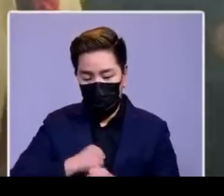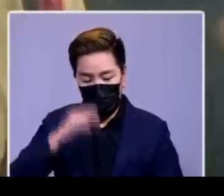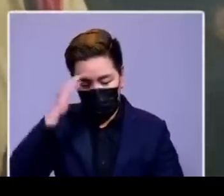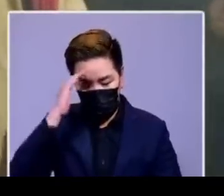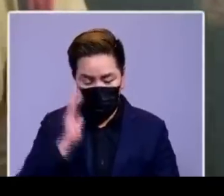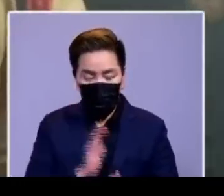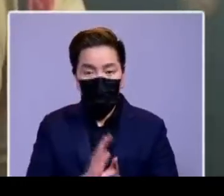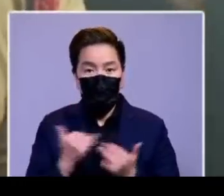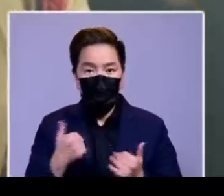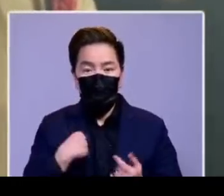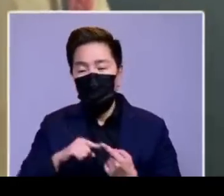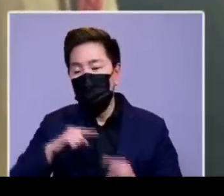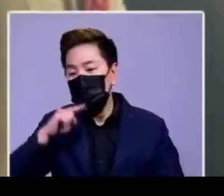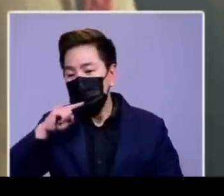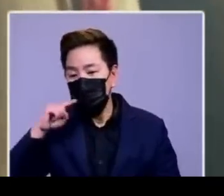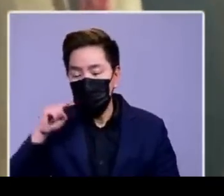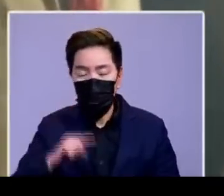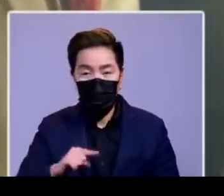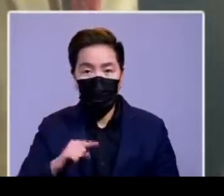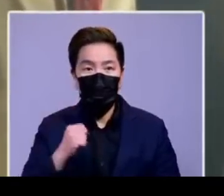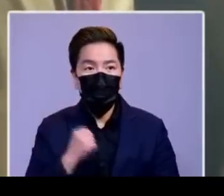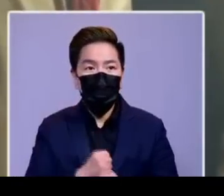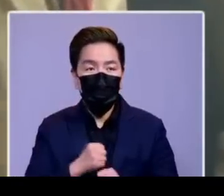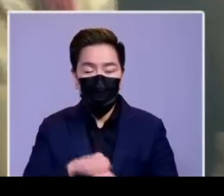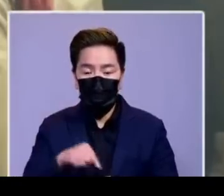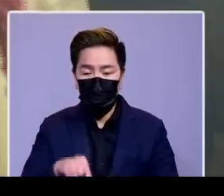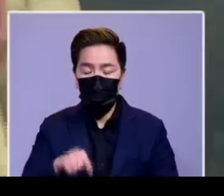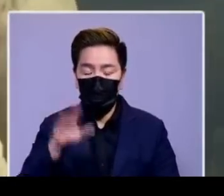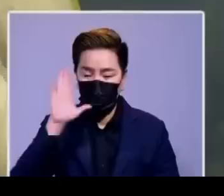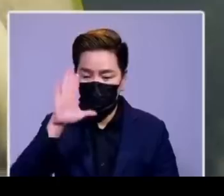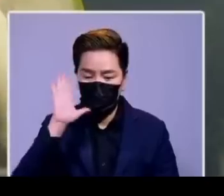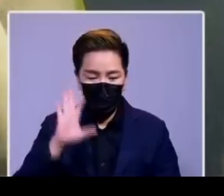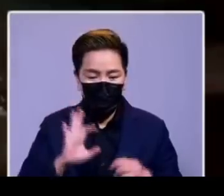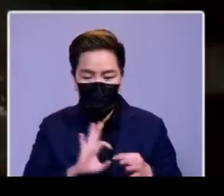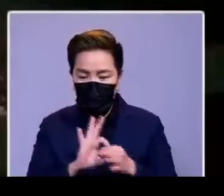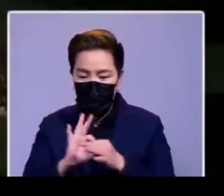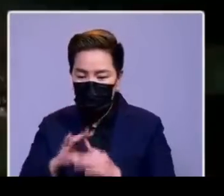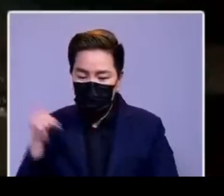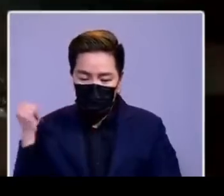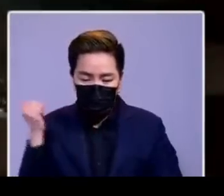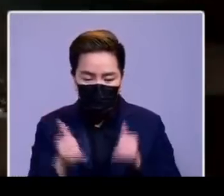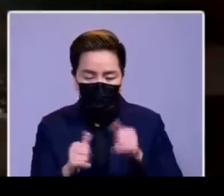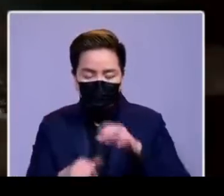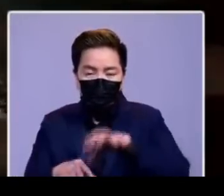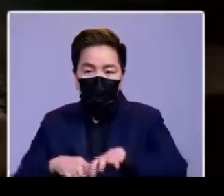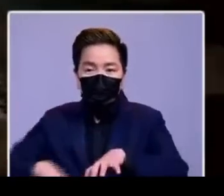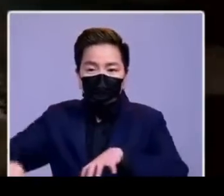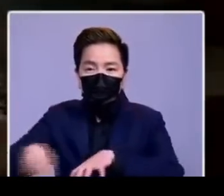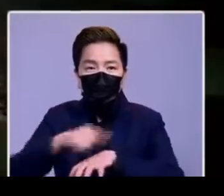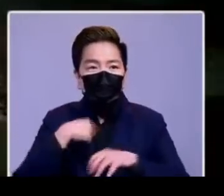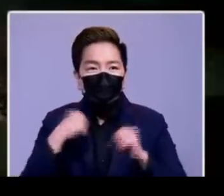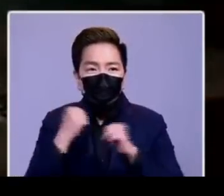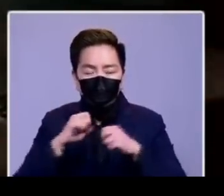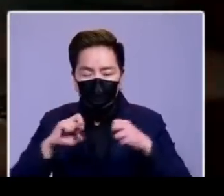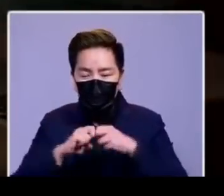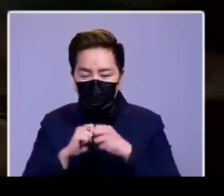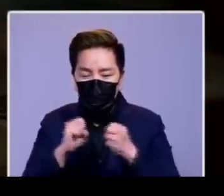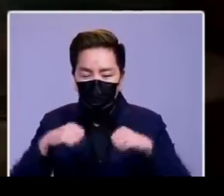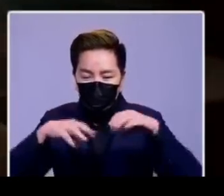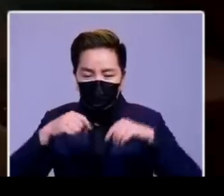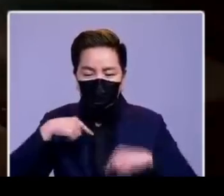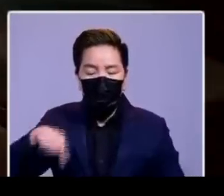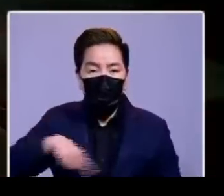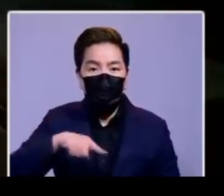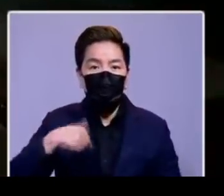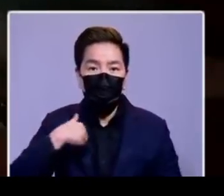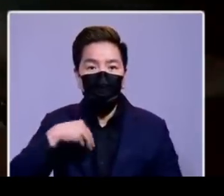วจเนี่ยก็มีการสั่งการให้ไม่ห้ามผู้ที่ไม่เกี่ยวข้องเนี่ยเข้าไปในบริเวณเพราะเกรงว่าอาจจะยังมีกระแสไฟฟ้